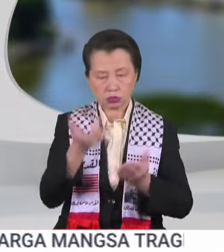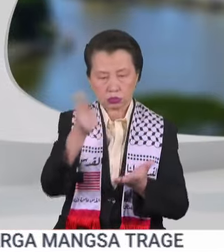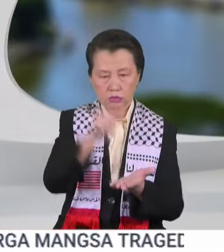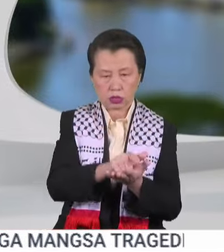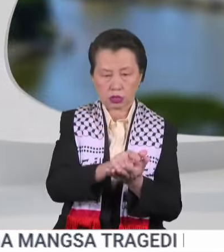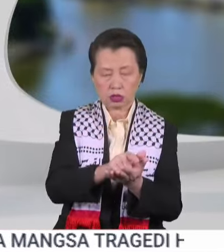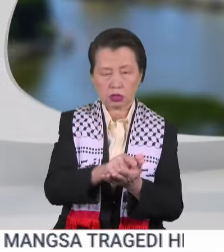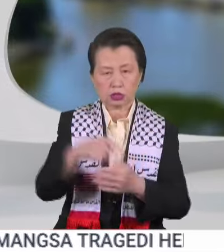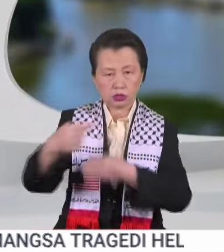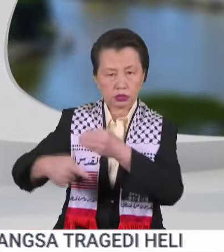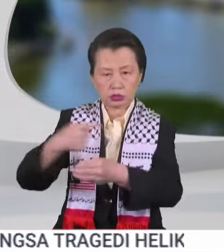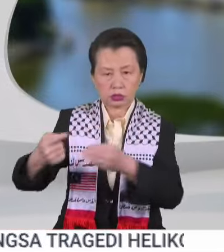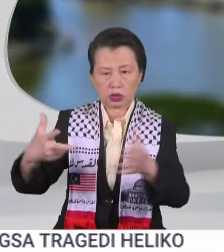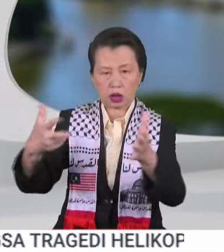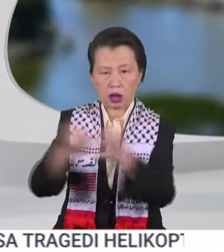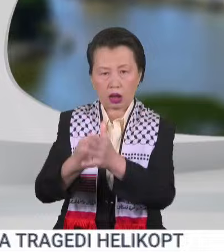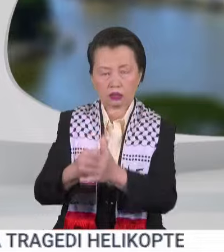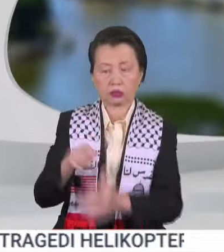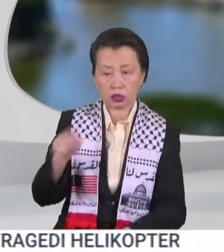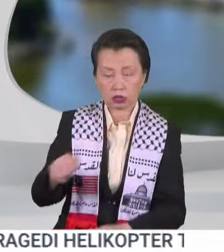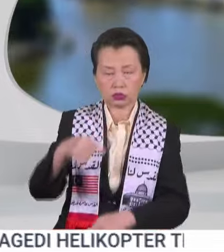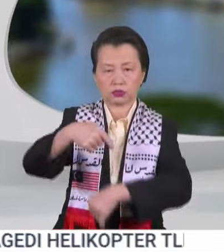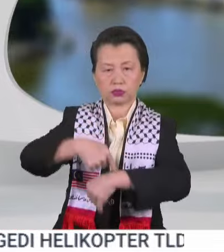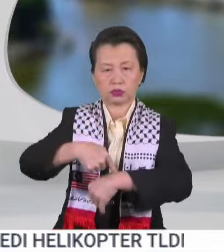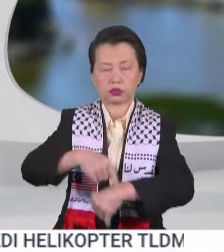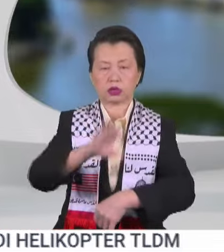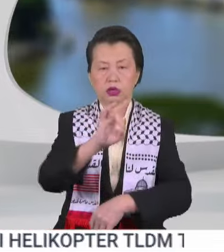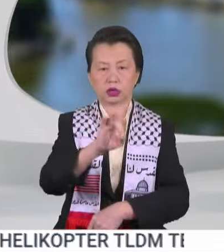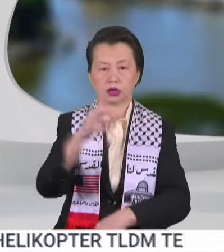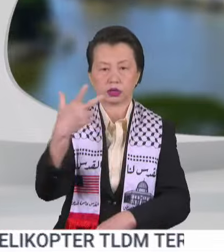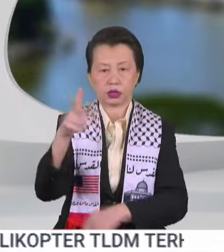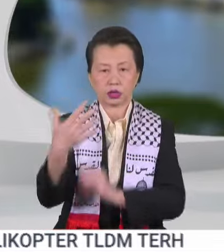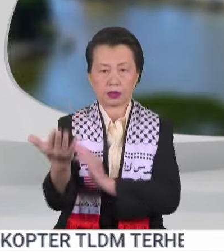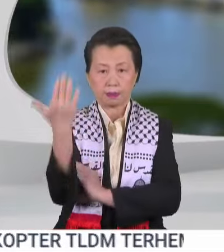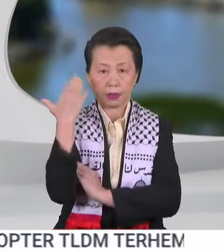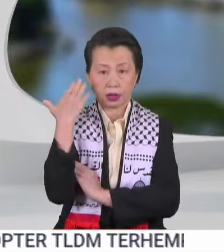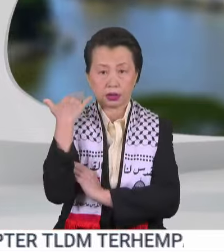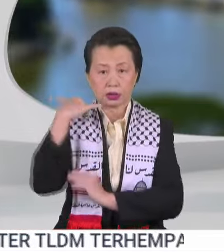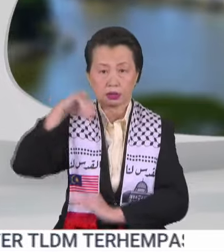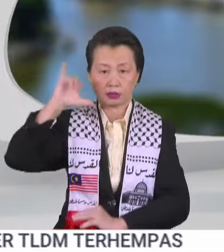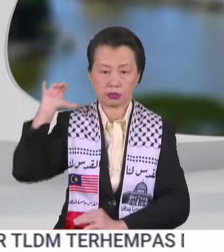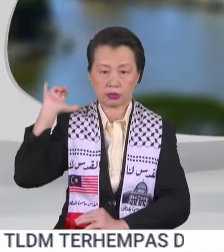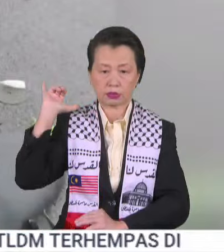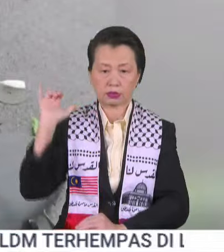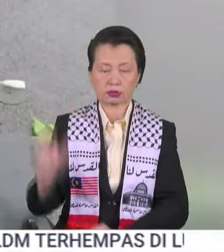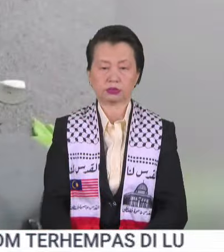laporan berhubung kemalangan itu pada pukul 8.13 pagi semalam.